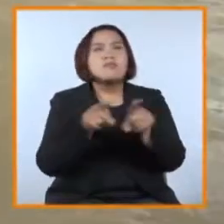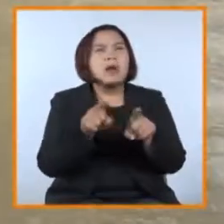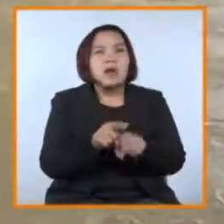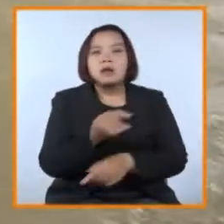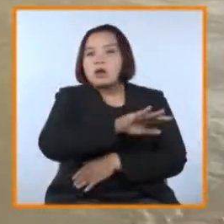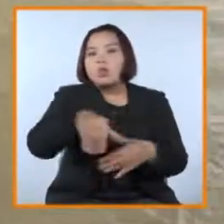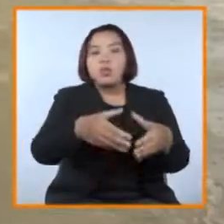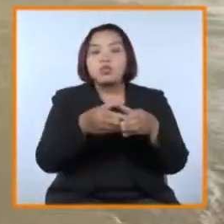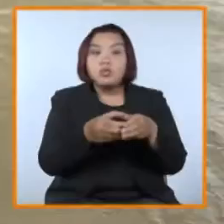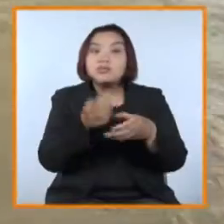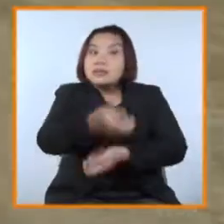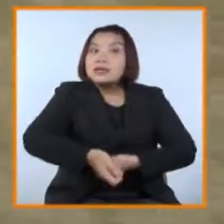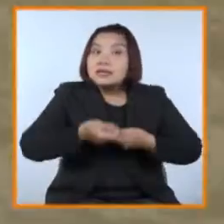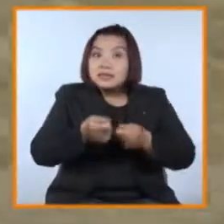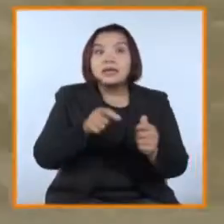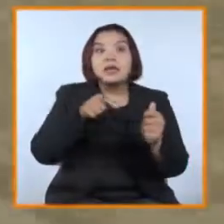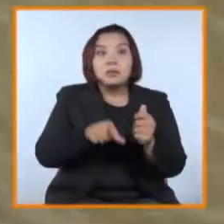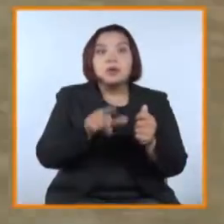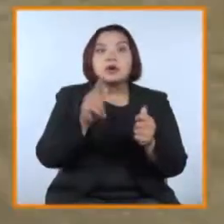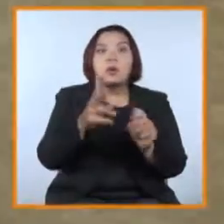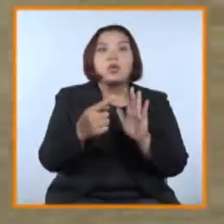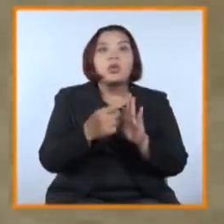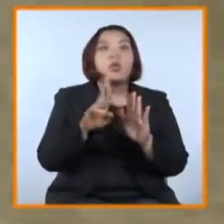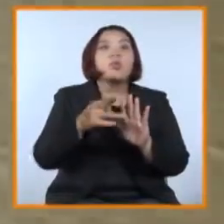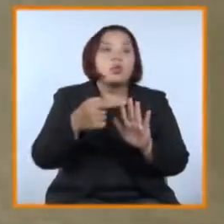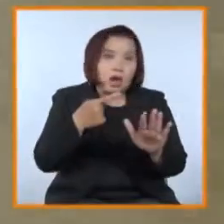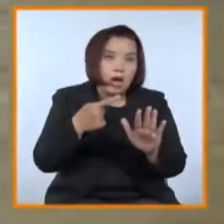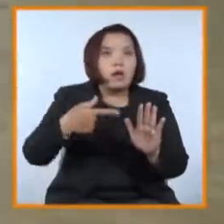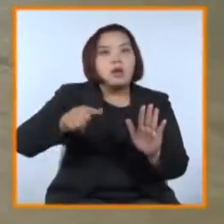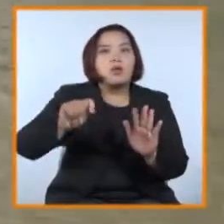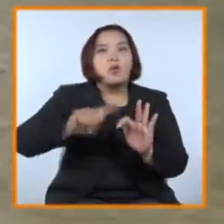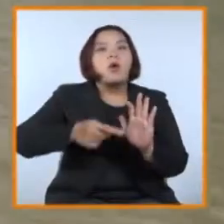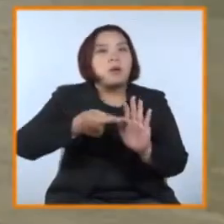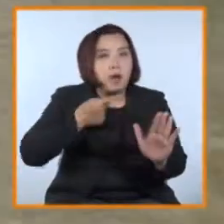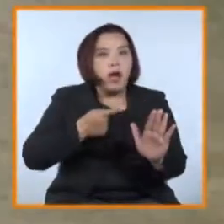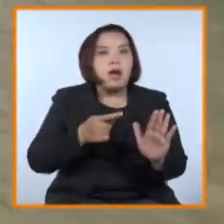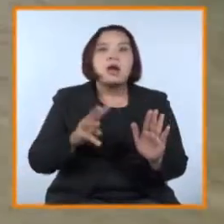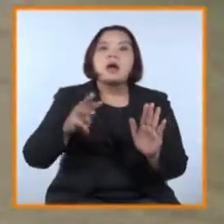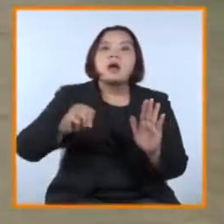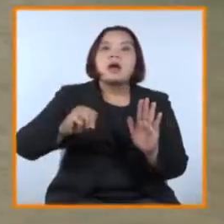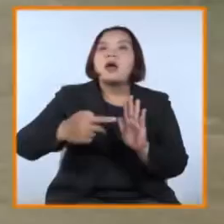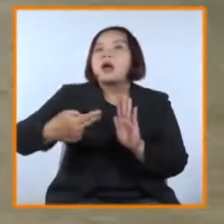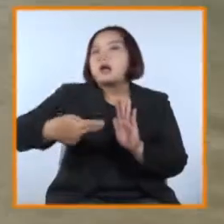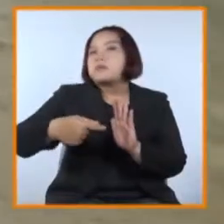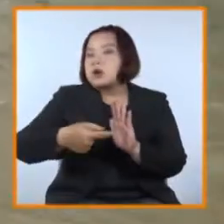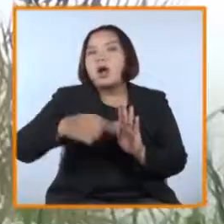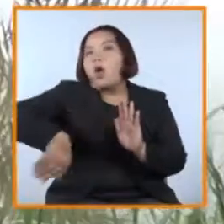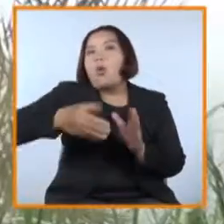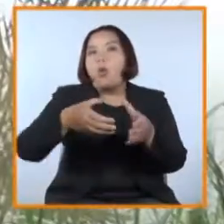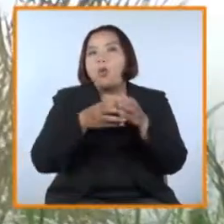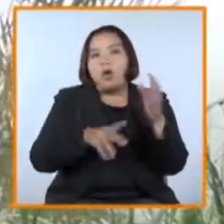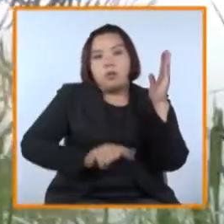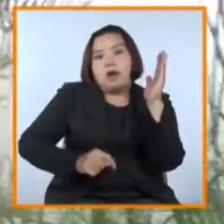ที่การเกษตรและบ้านเรือนในอำเภอคุระบุรีตะกั่วป่ากระปงท้ายเหมืองและอำเภอเมืองซึ่งจุดนี้ถู